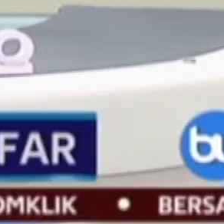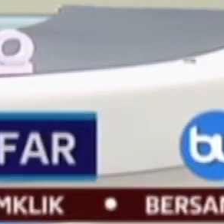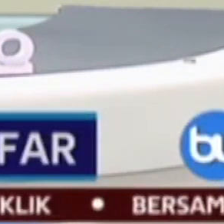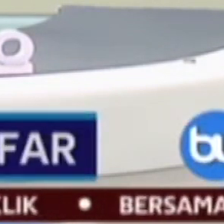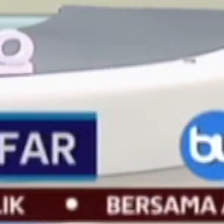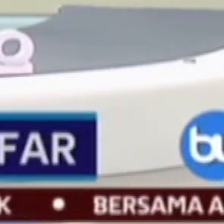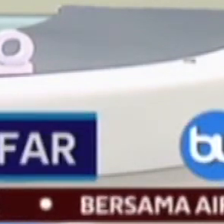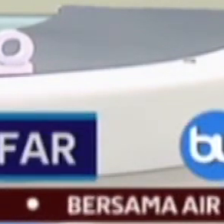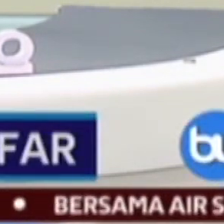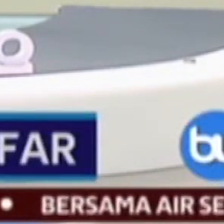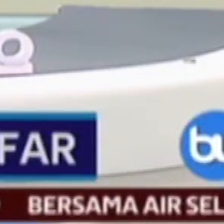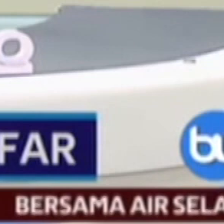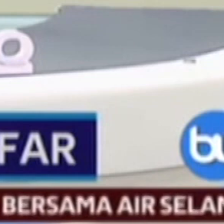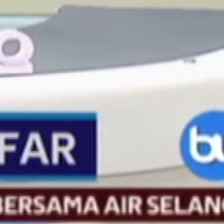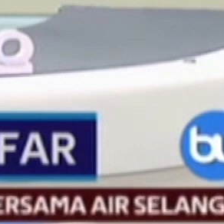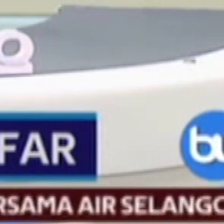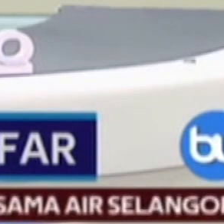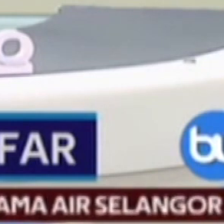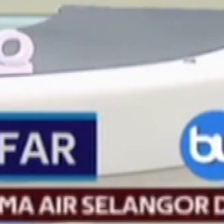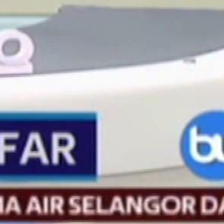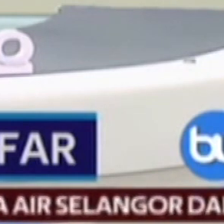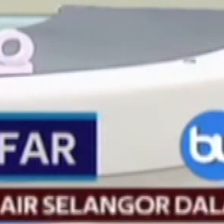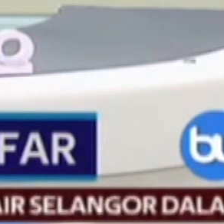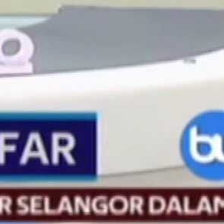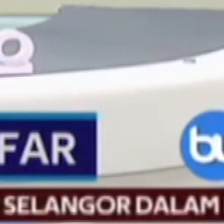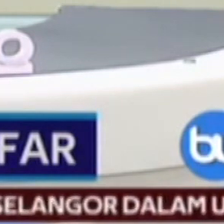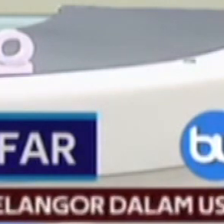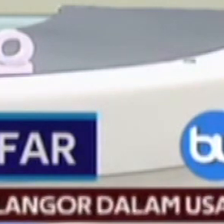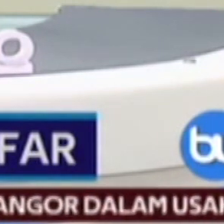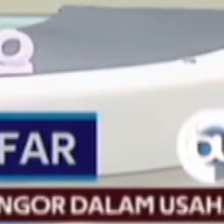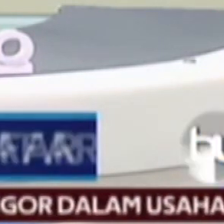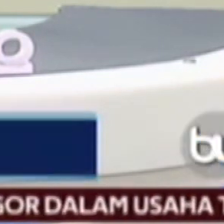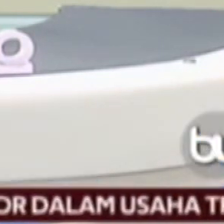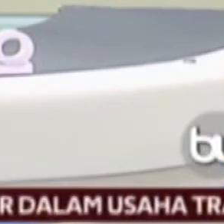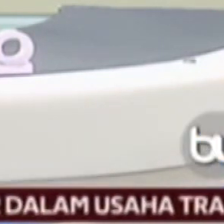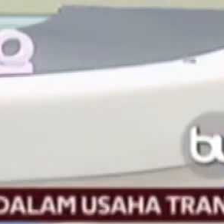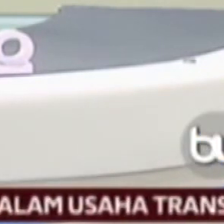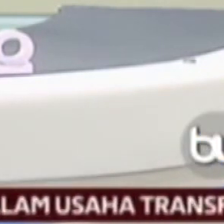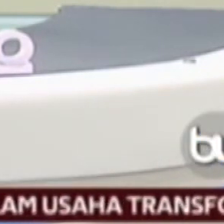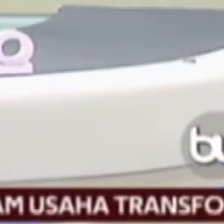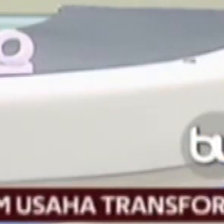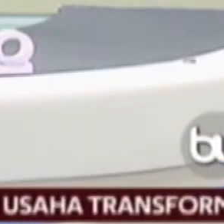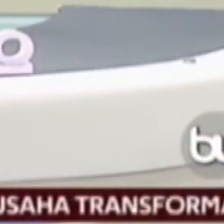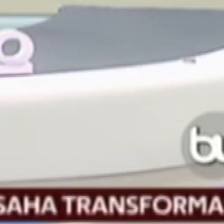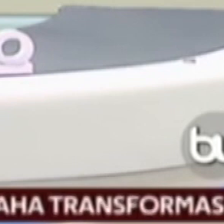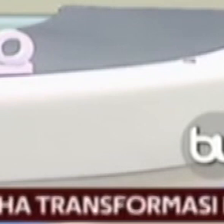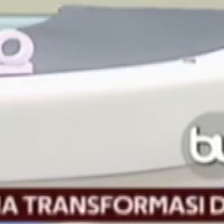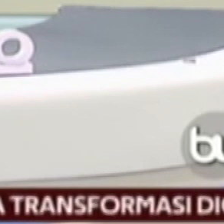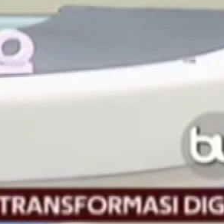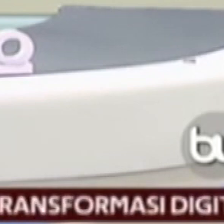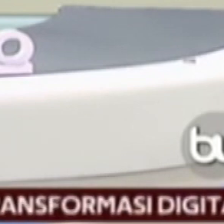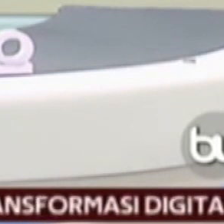trajectory pertumbuhan lebih baik serta kestabilan harga kali terakhir kadaop ia berada pada paras 27500